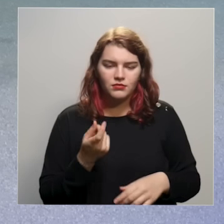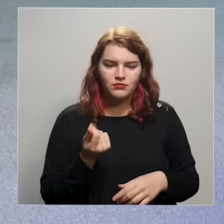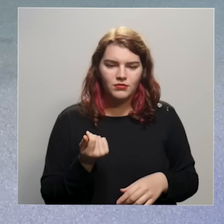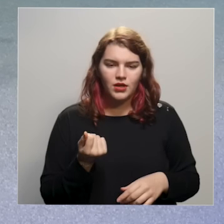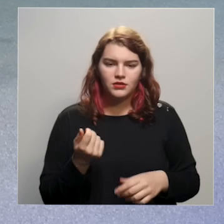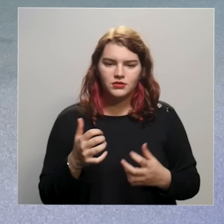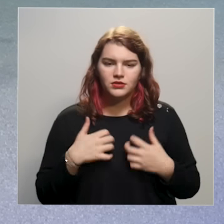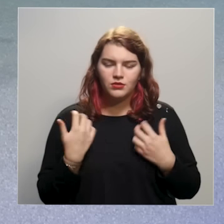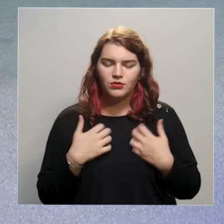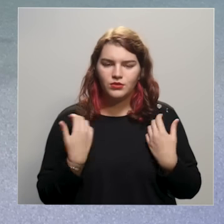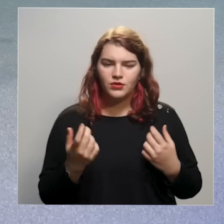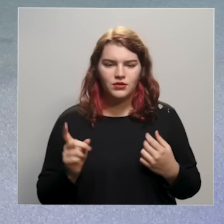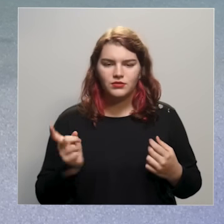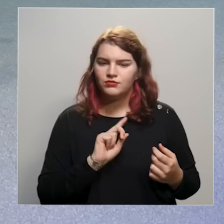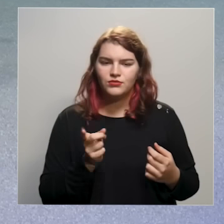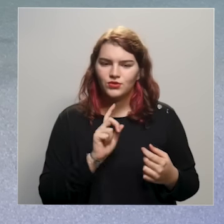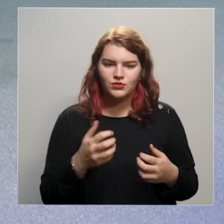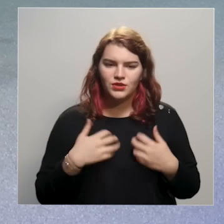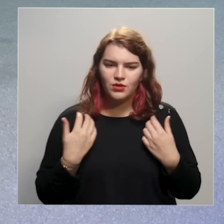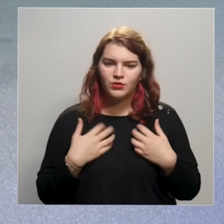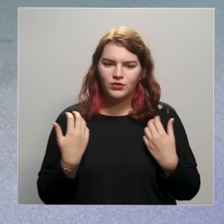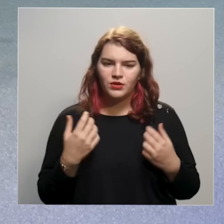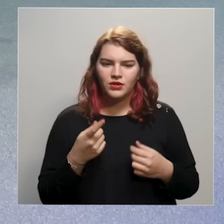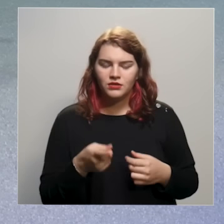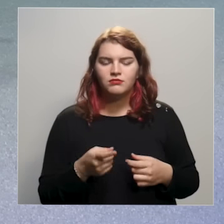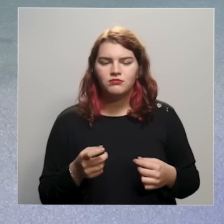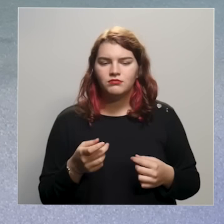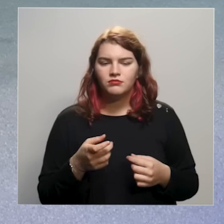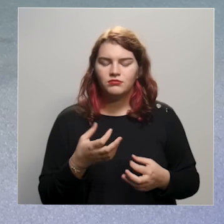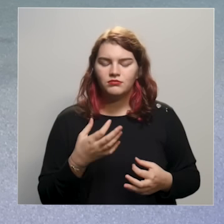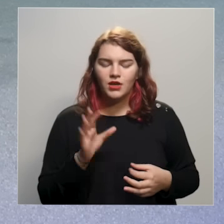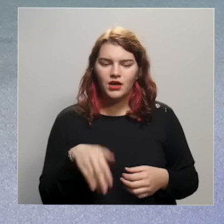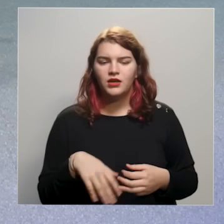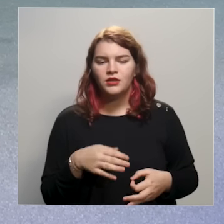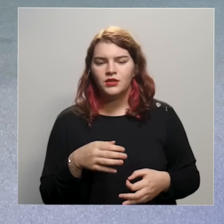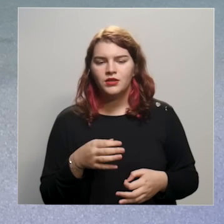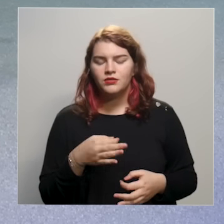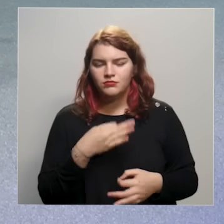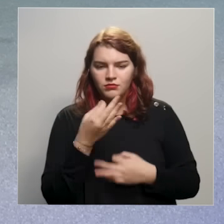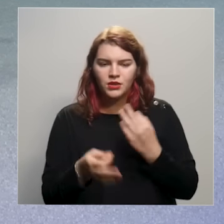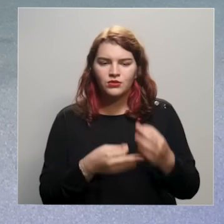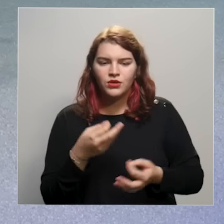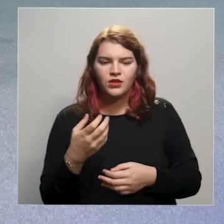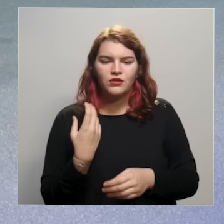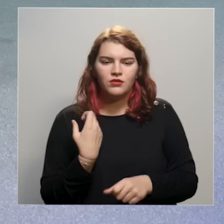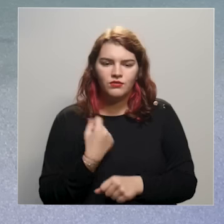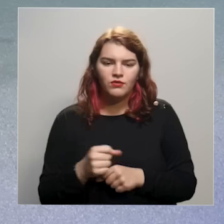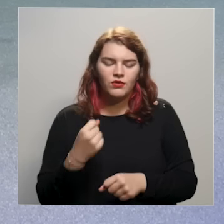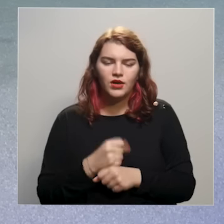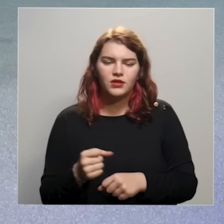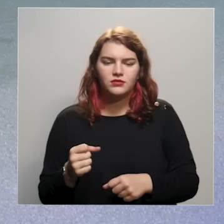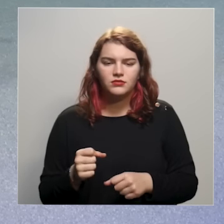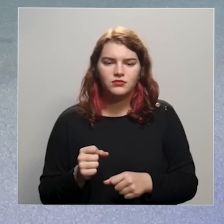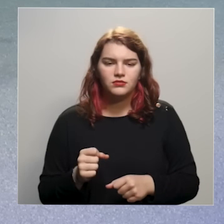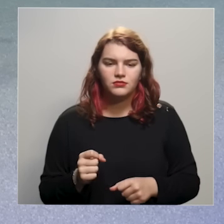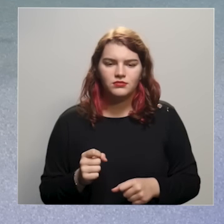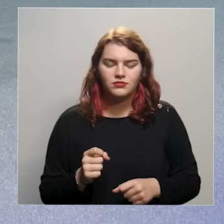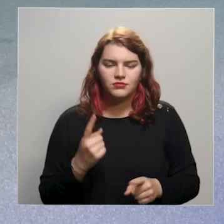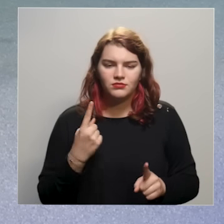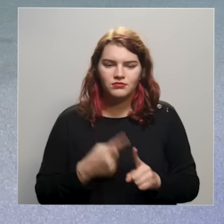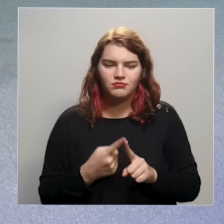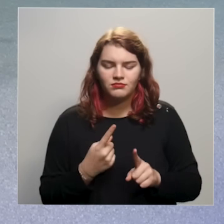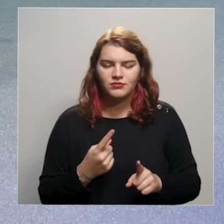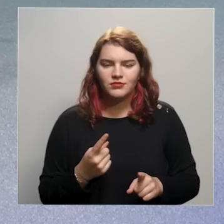Nu. Tocmai aici este. Are și o mărturie foarte, foarte... la punct ochit și